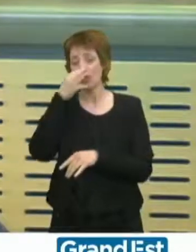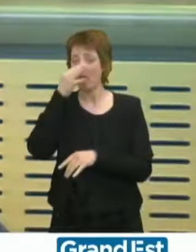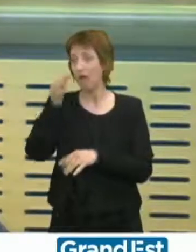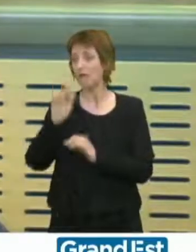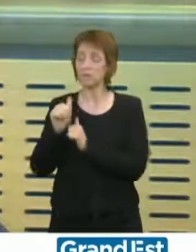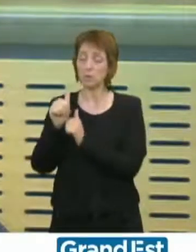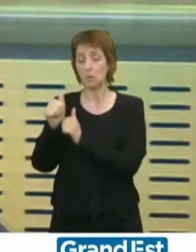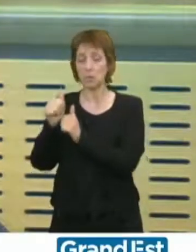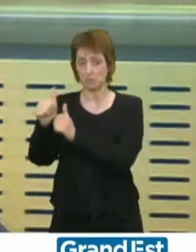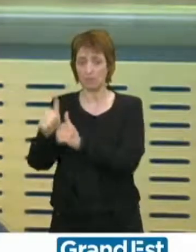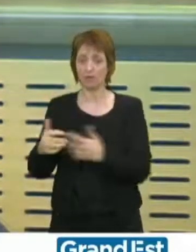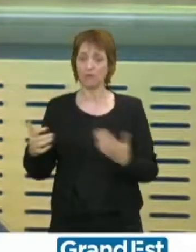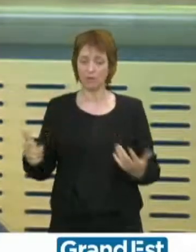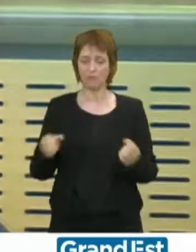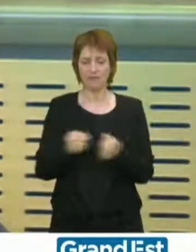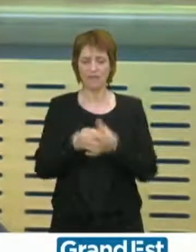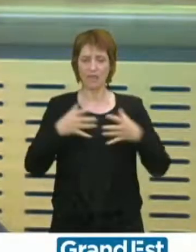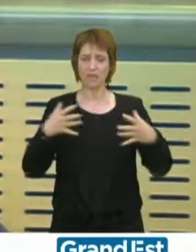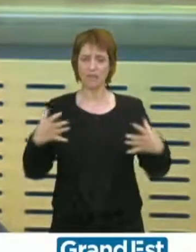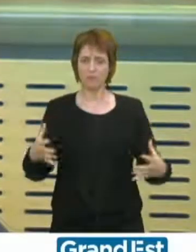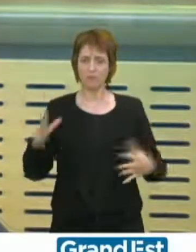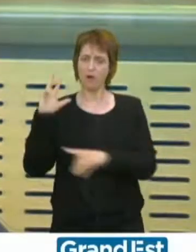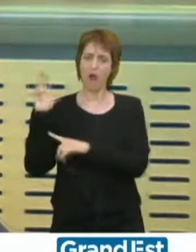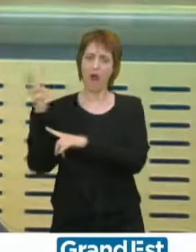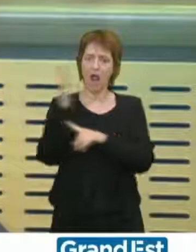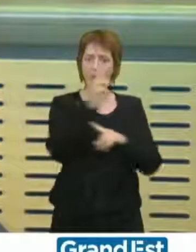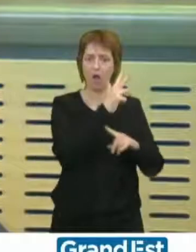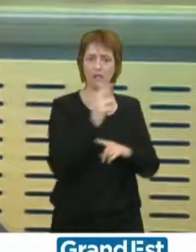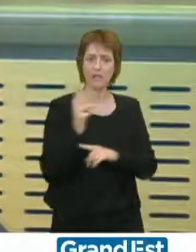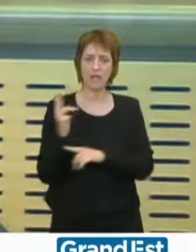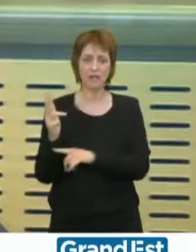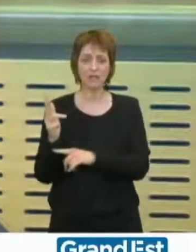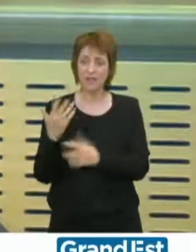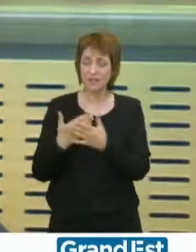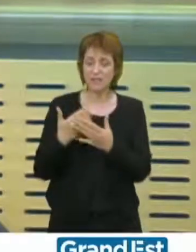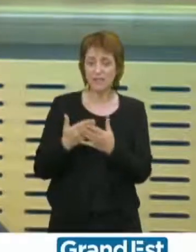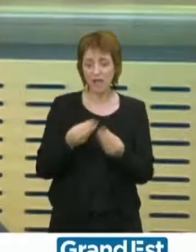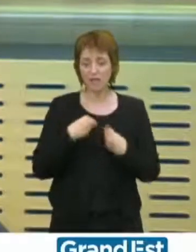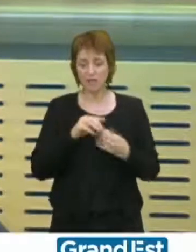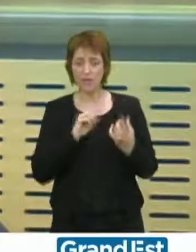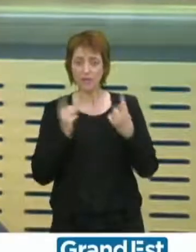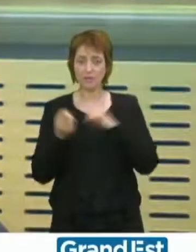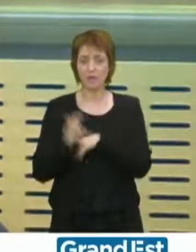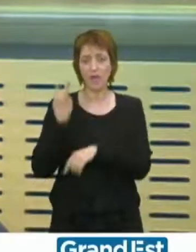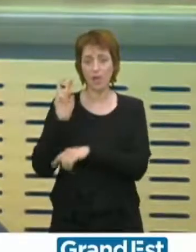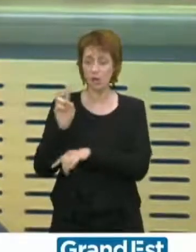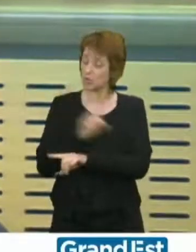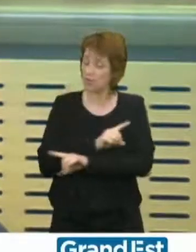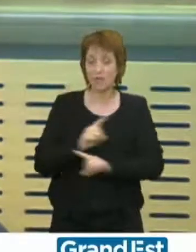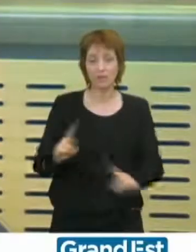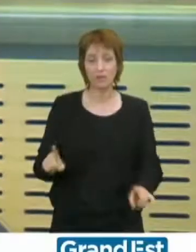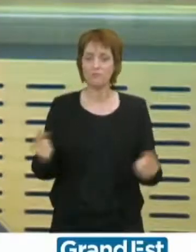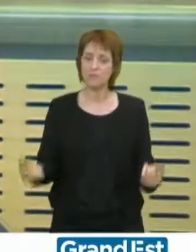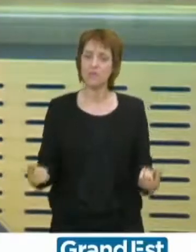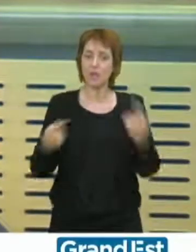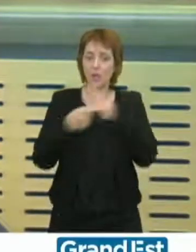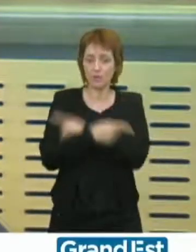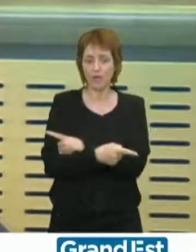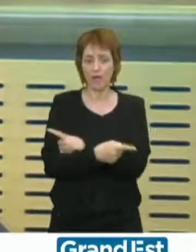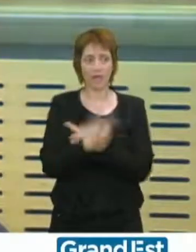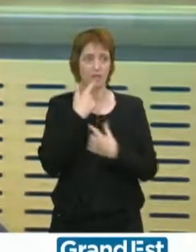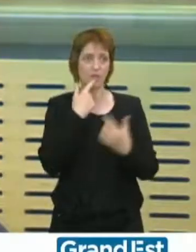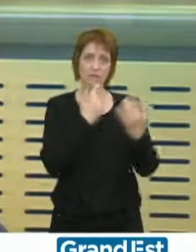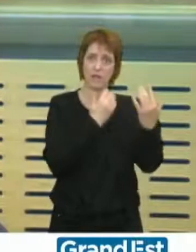non monsieur le président le développement massif des éoliennes sur notre territoire ne permettra pas cette transition écologique mais au contraire contribuera à détruire